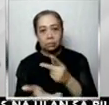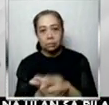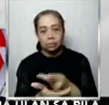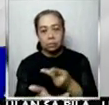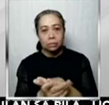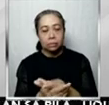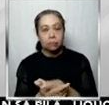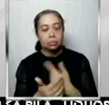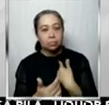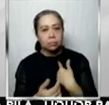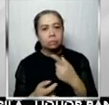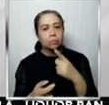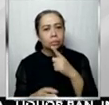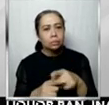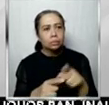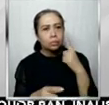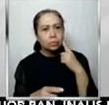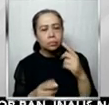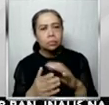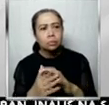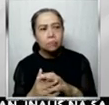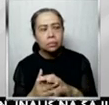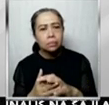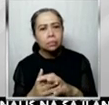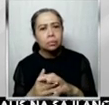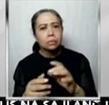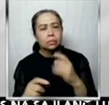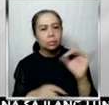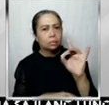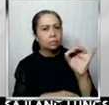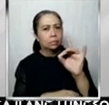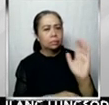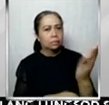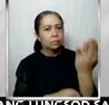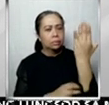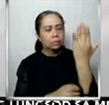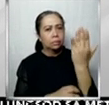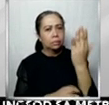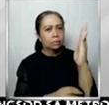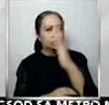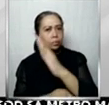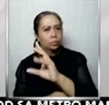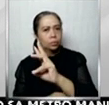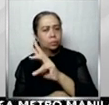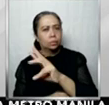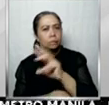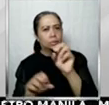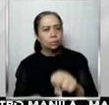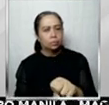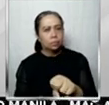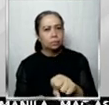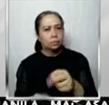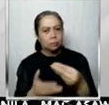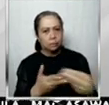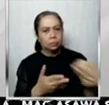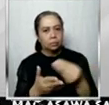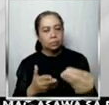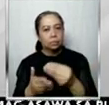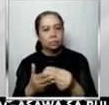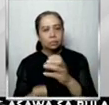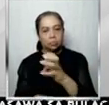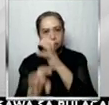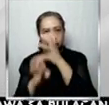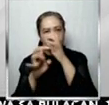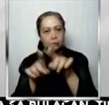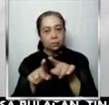lang kami ng window from 8 o'clock in the morning to 6 p.m. Pwede silang bumili. At hinigpitan pa namin